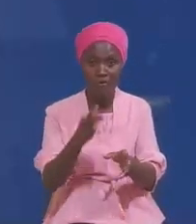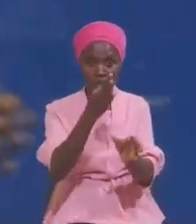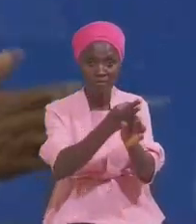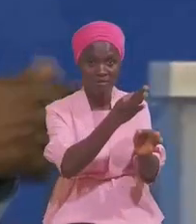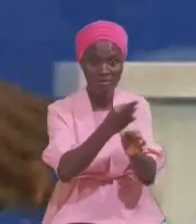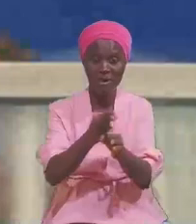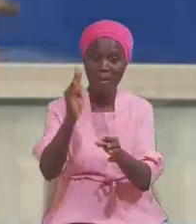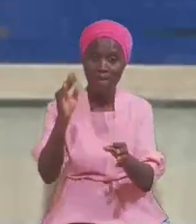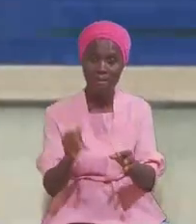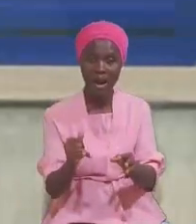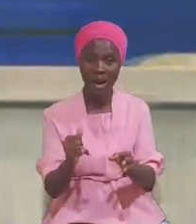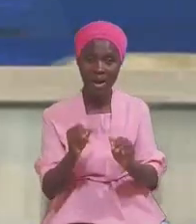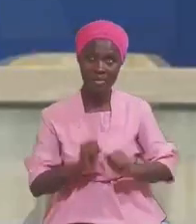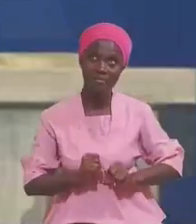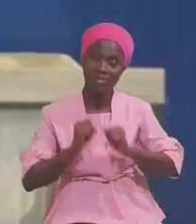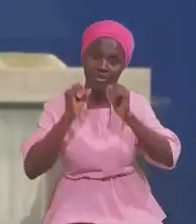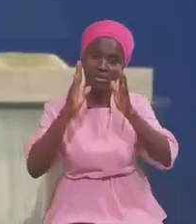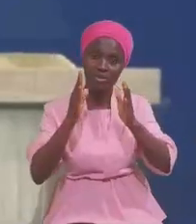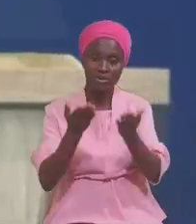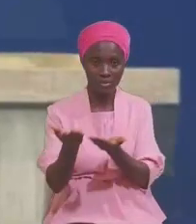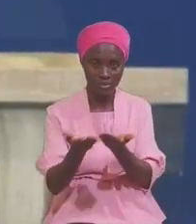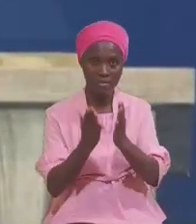par les messagers soumis.